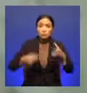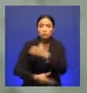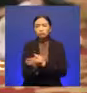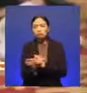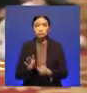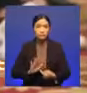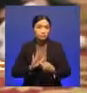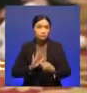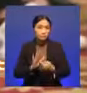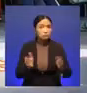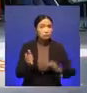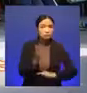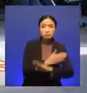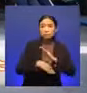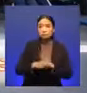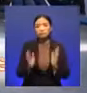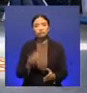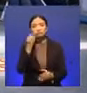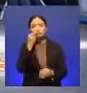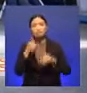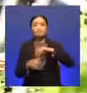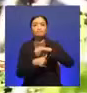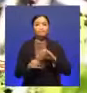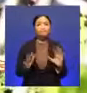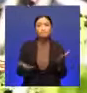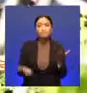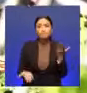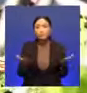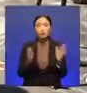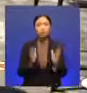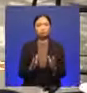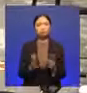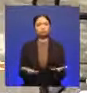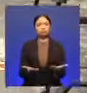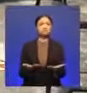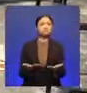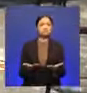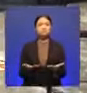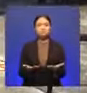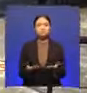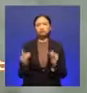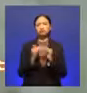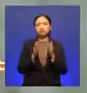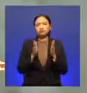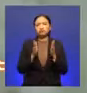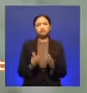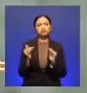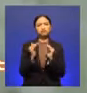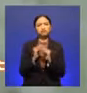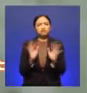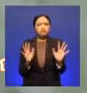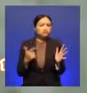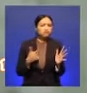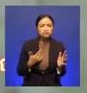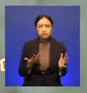อย่างเช่นคนพิการคนไร้บ้านนะครับหรือคนที่ขาดสิทธิส่วนบุคคลนะครับ